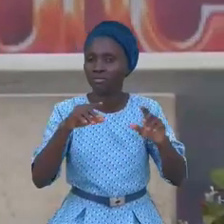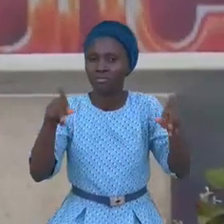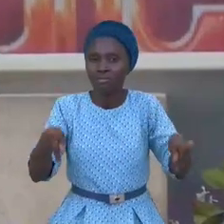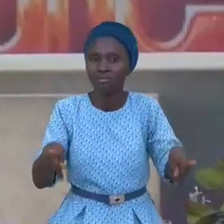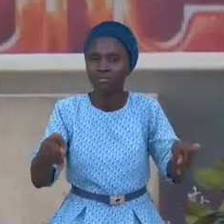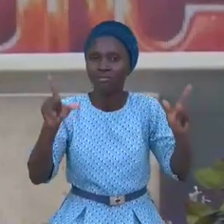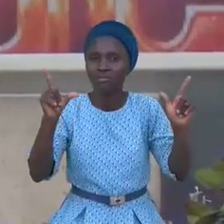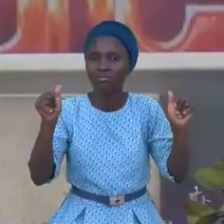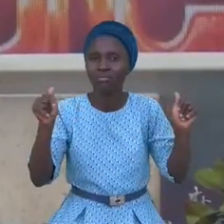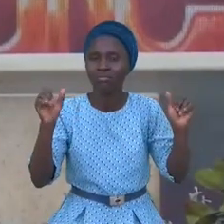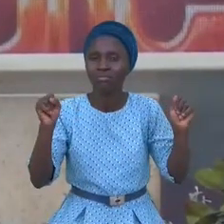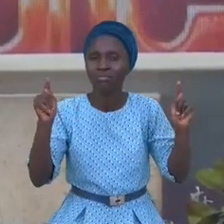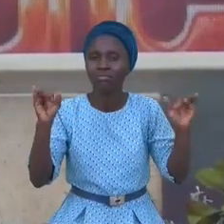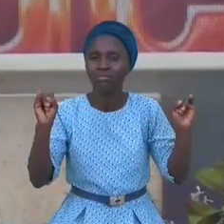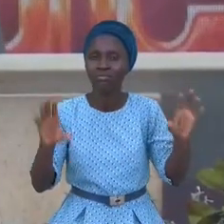indifférents,